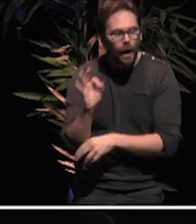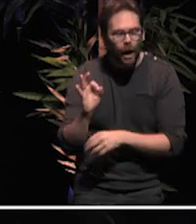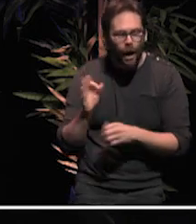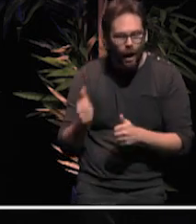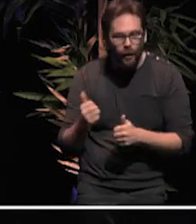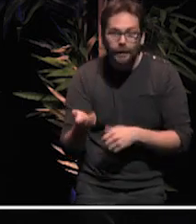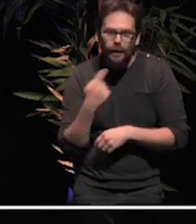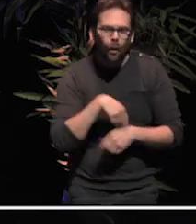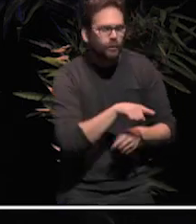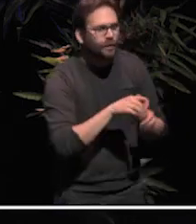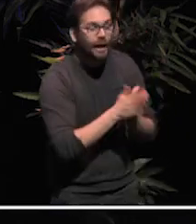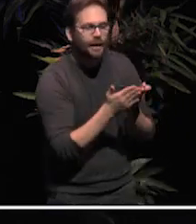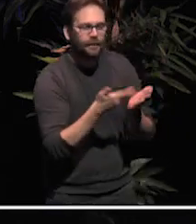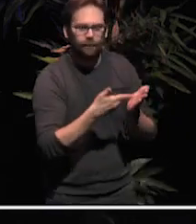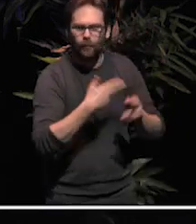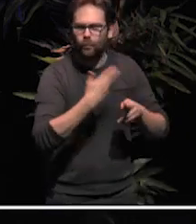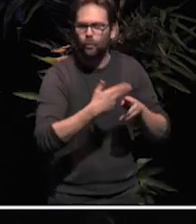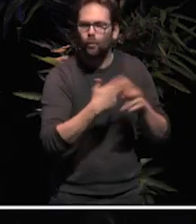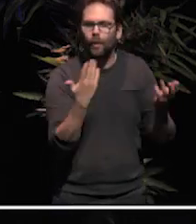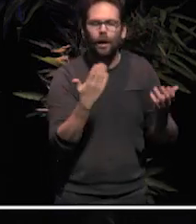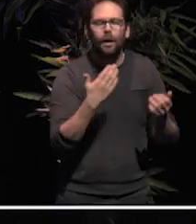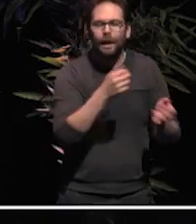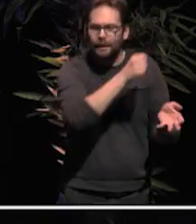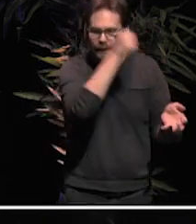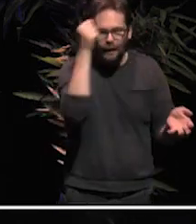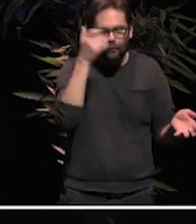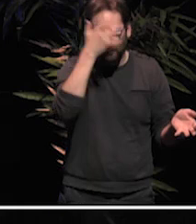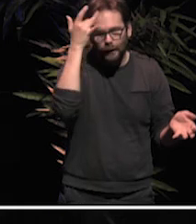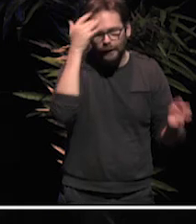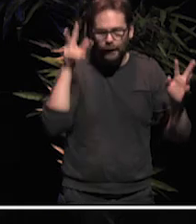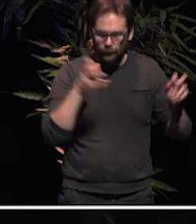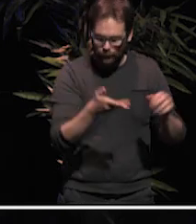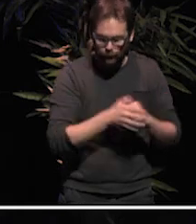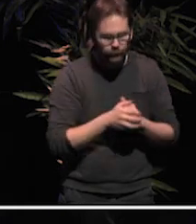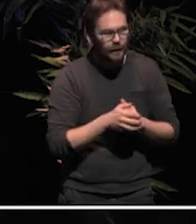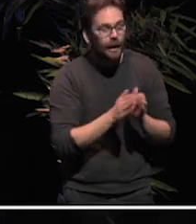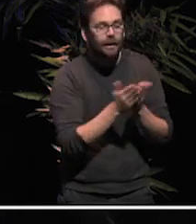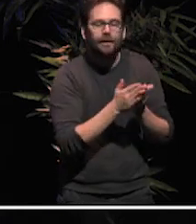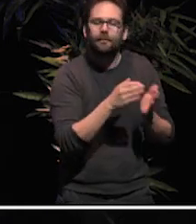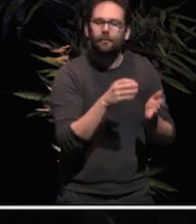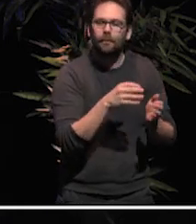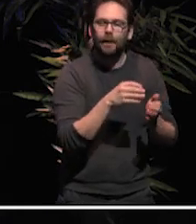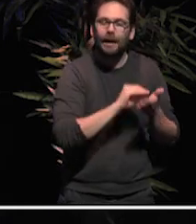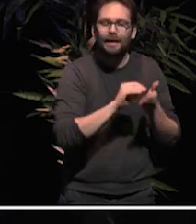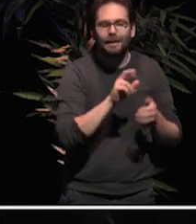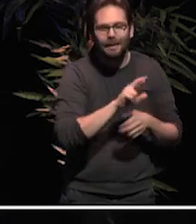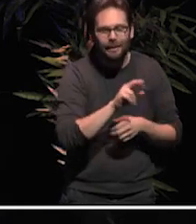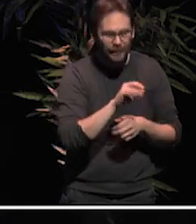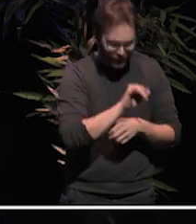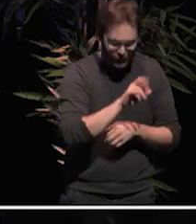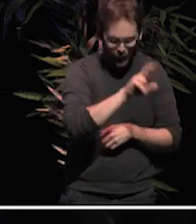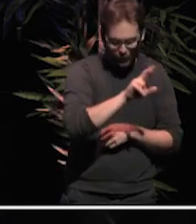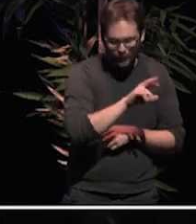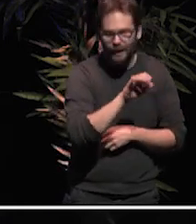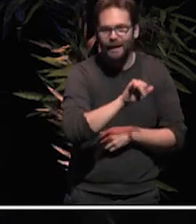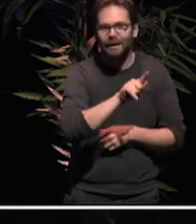beaucoup plus stressant s'appelle « Les garçons de l'été ». C'est un livre écrit par Rebecca Ligueri. Deux frères, très très bon surfeur,